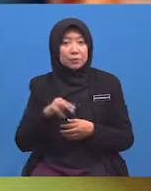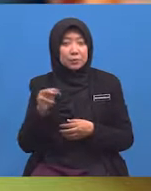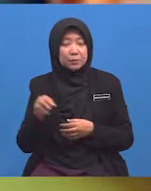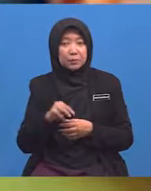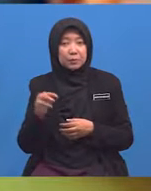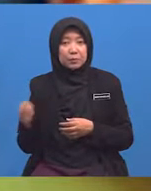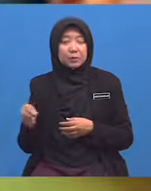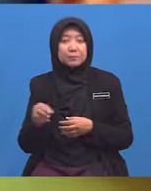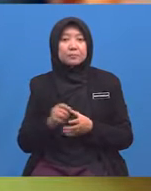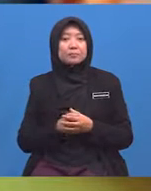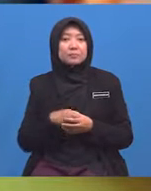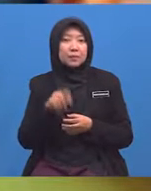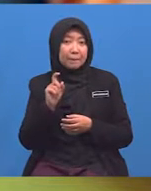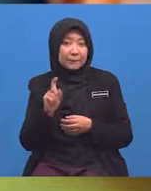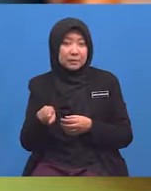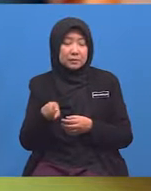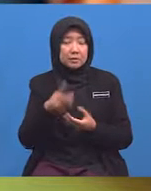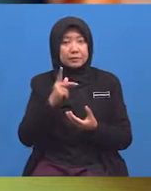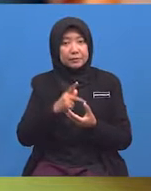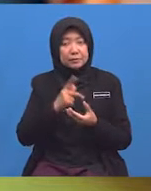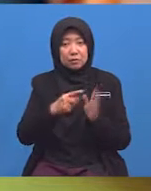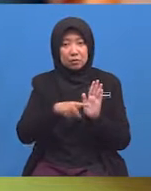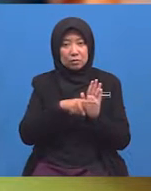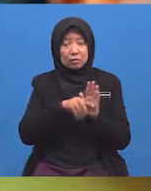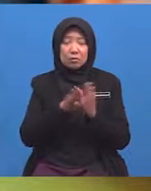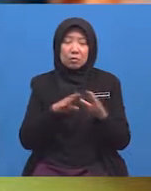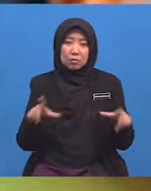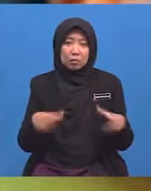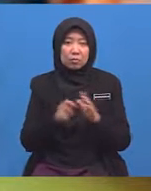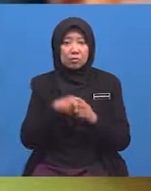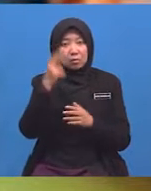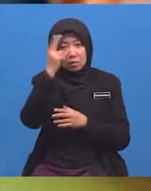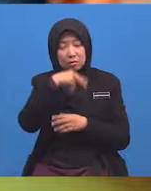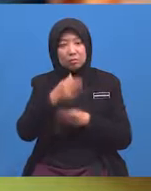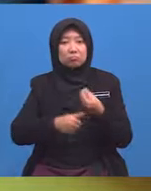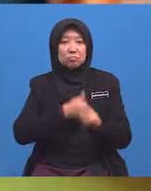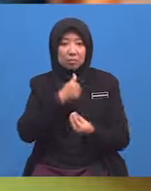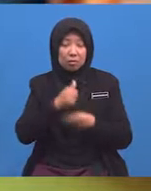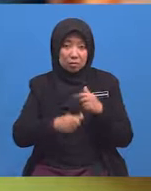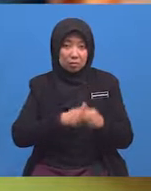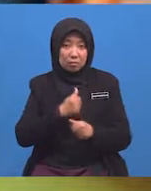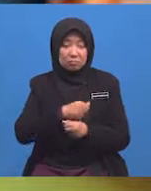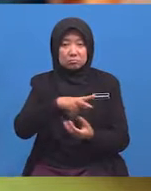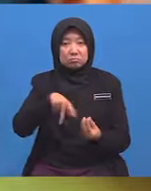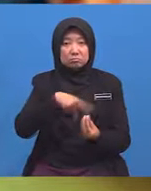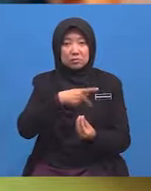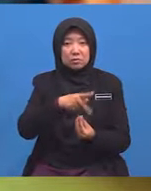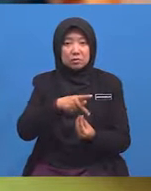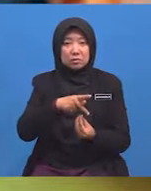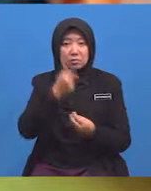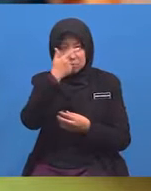Murid-murid, semestinya kesan negatif berlaku terhadap alam sekitar disebabkan